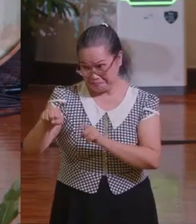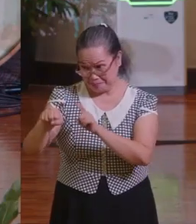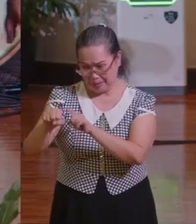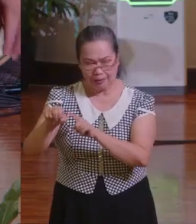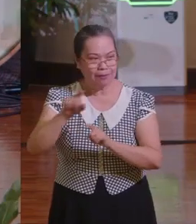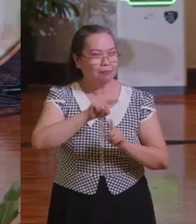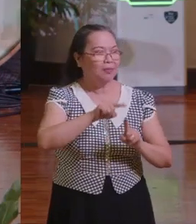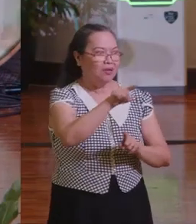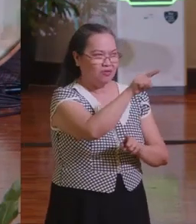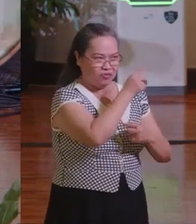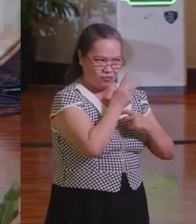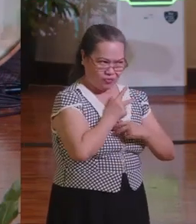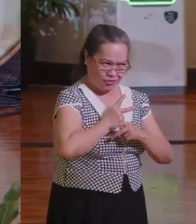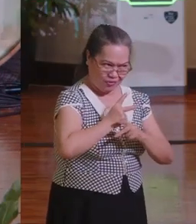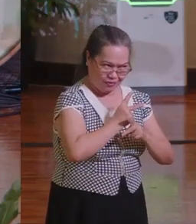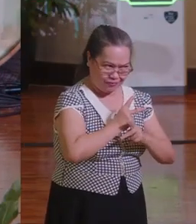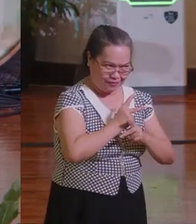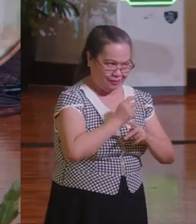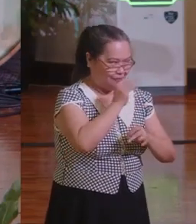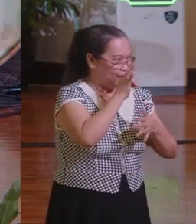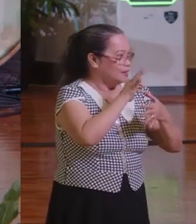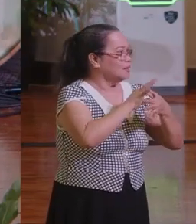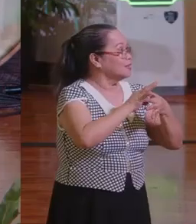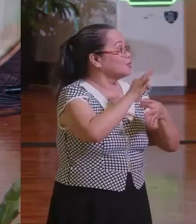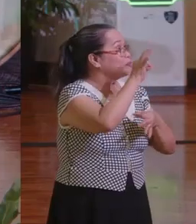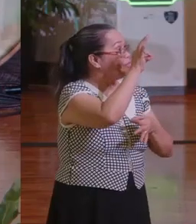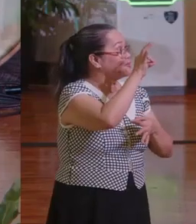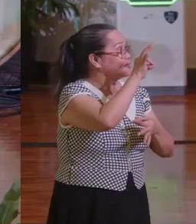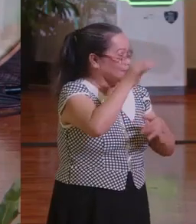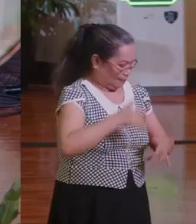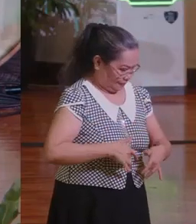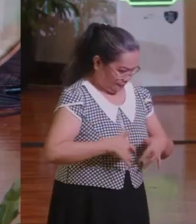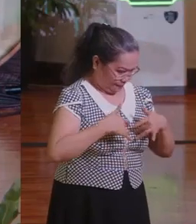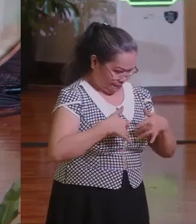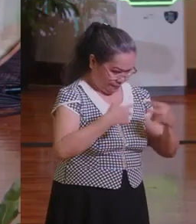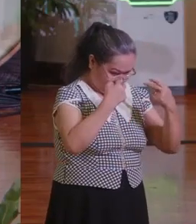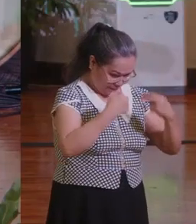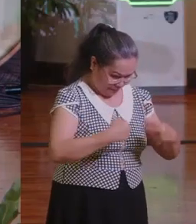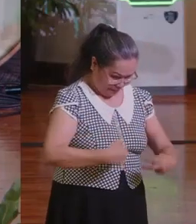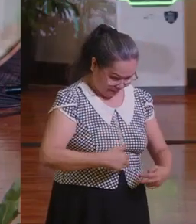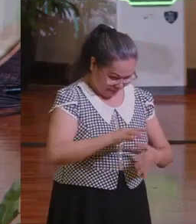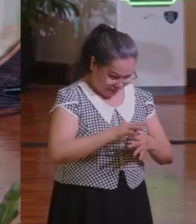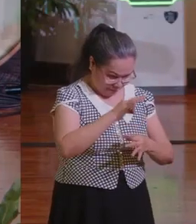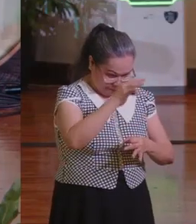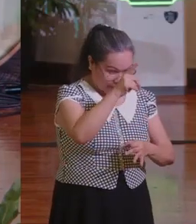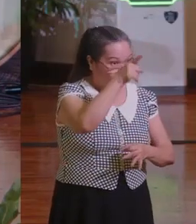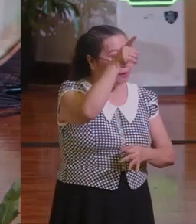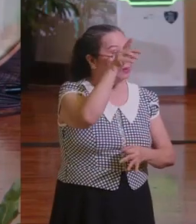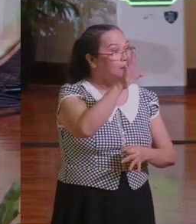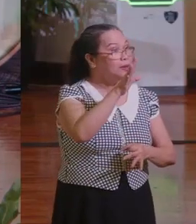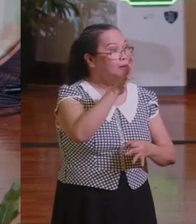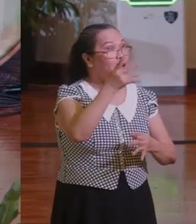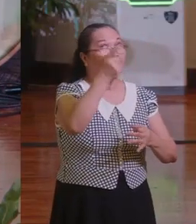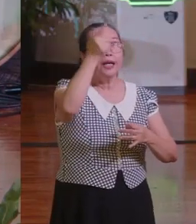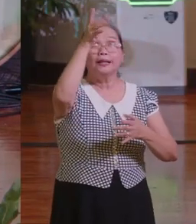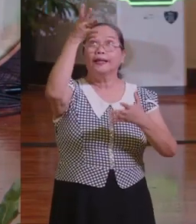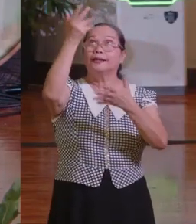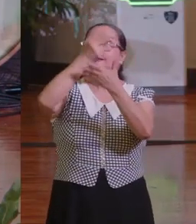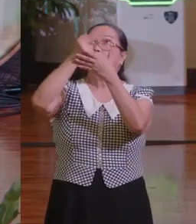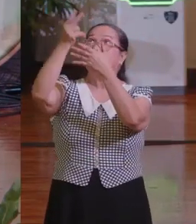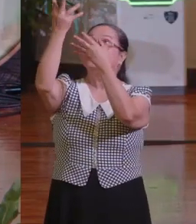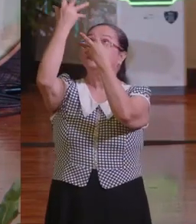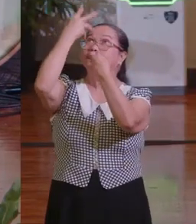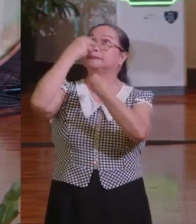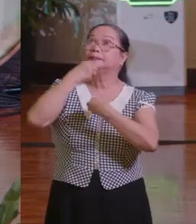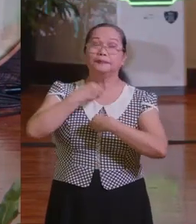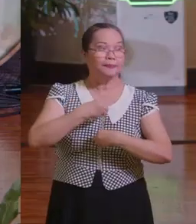verse 25, if we live by the Spirit, kung tayo ay binuhay na ng Espiritu ng Diyos, kung tayo ay pinananahanan na ng Espiritu ng